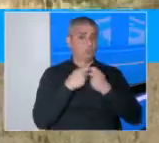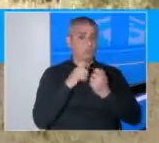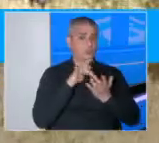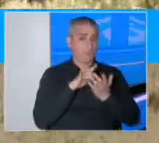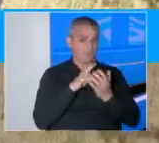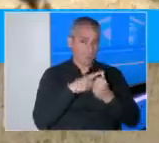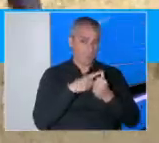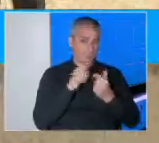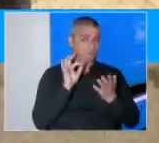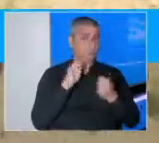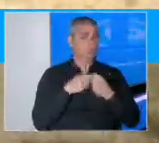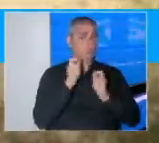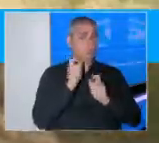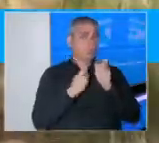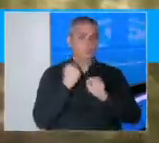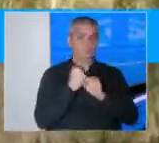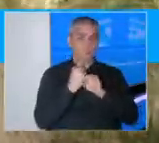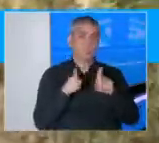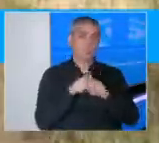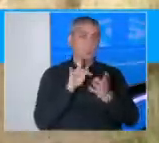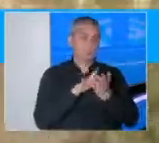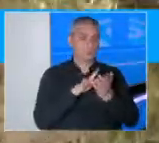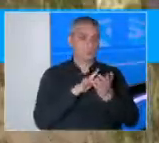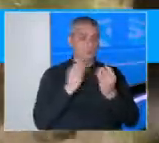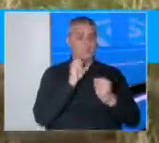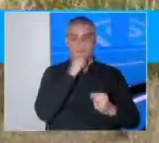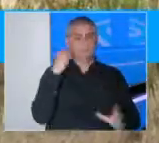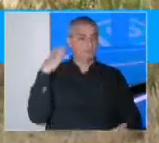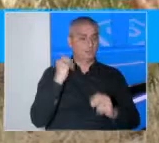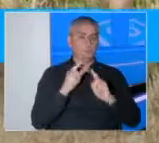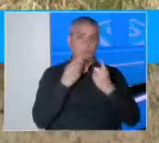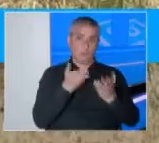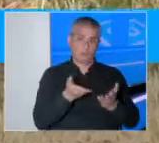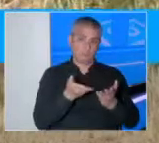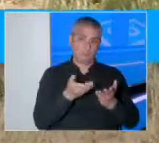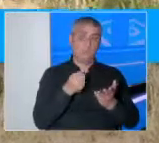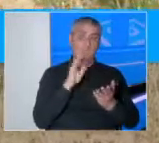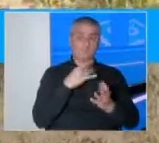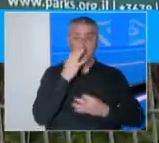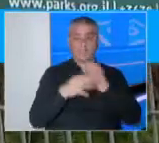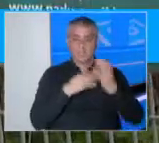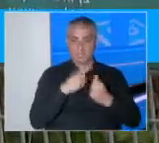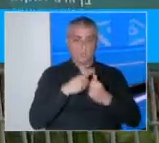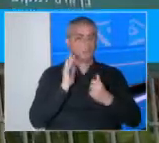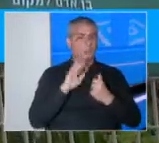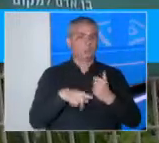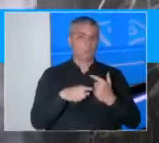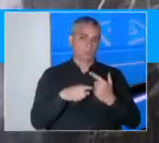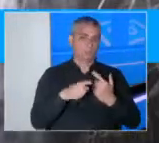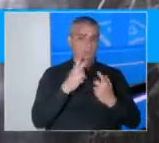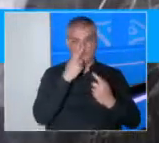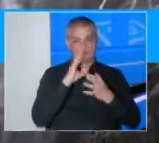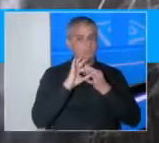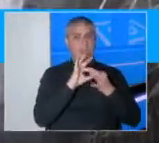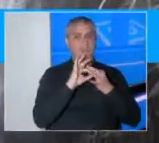למקום, שקשורות לאנשים שפעלו באותו מקום, דברים היסטוריים שקרו שם. זה, יש חידות, יש את זה ככה, מנסים באמת לתווך